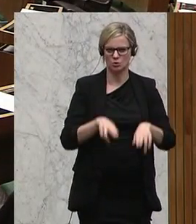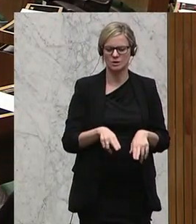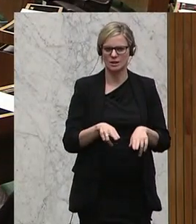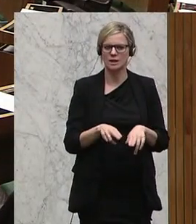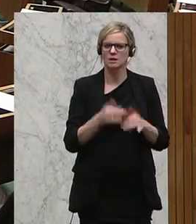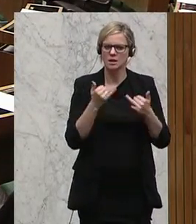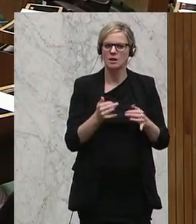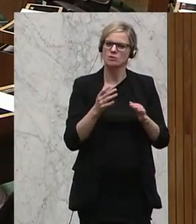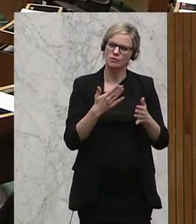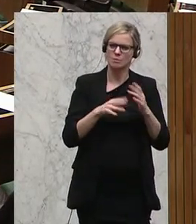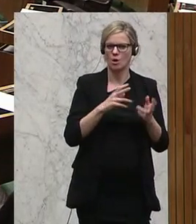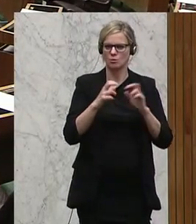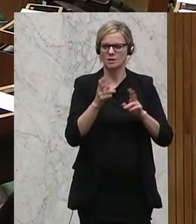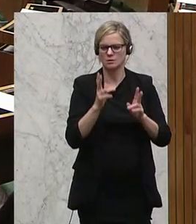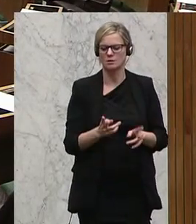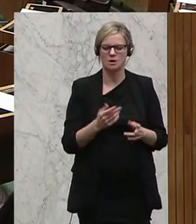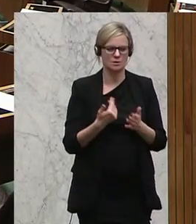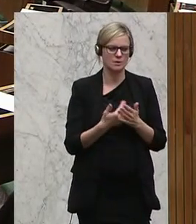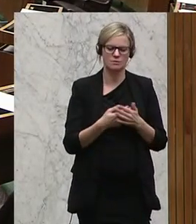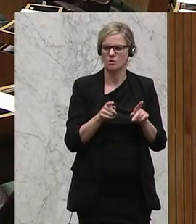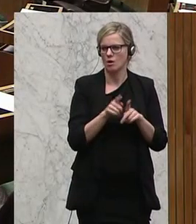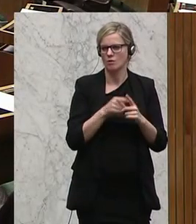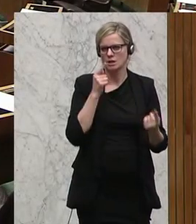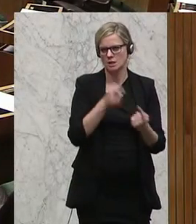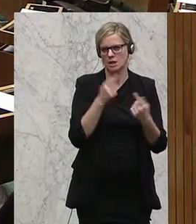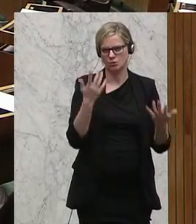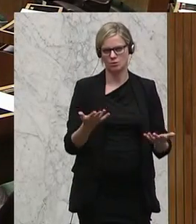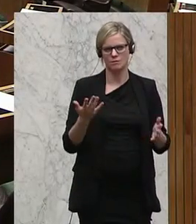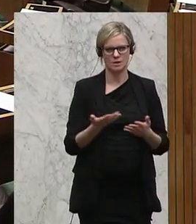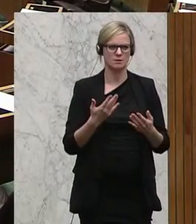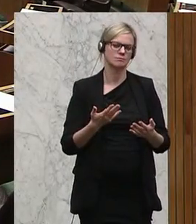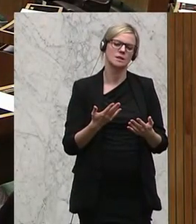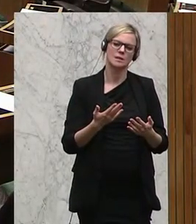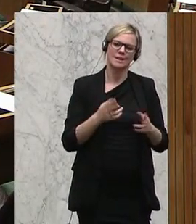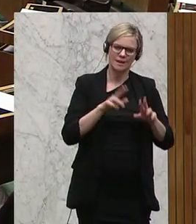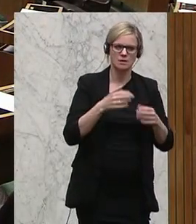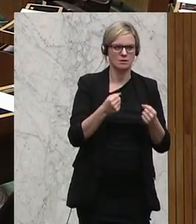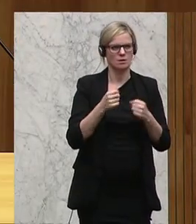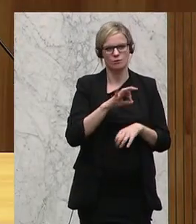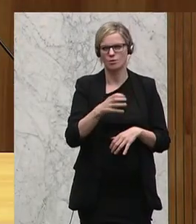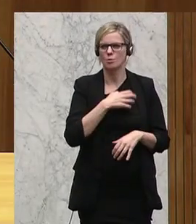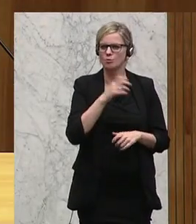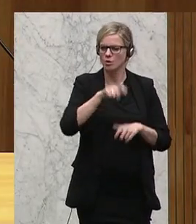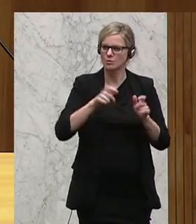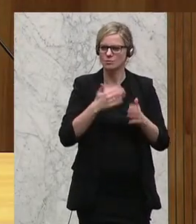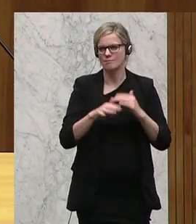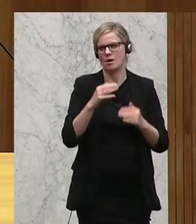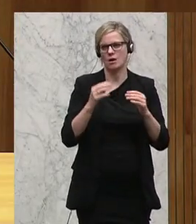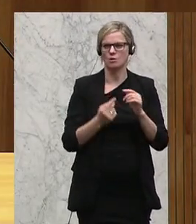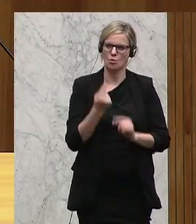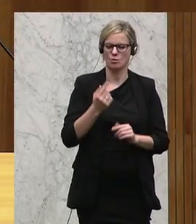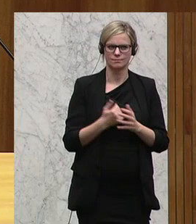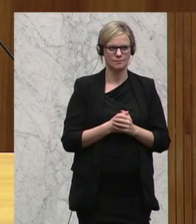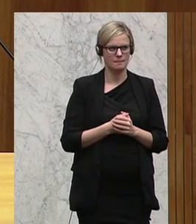dieses vollzugsfähiger und wird vor allem dadurch, und das ist ja ein wesentliches Ziel, die Sicherheit und Rechtssicherheit für die Bürgerinnen und Bürger erhöht. Es